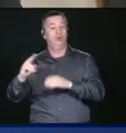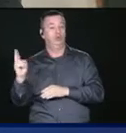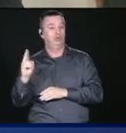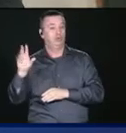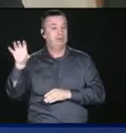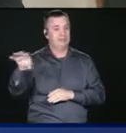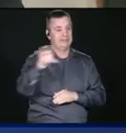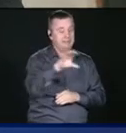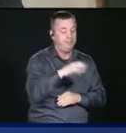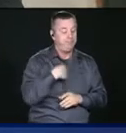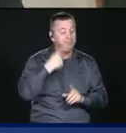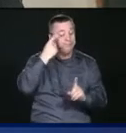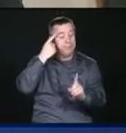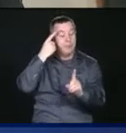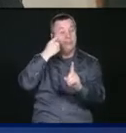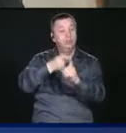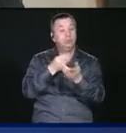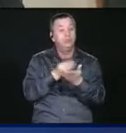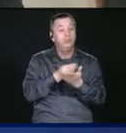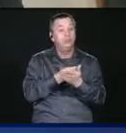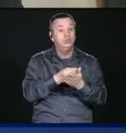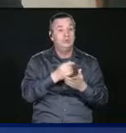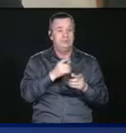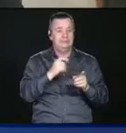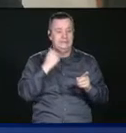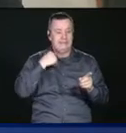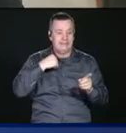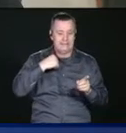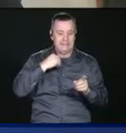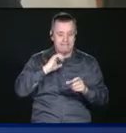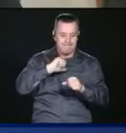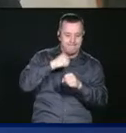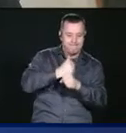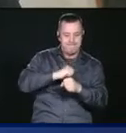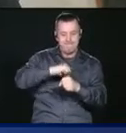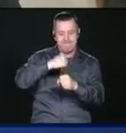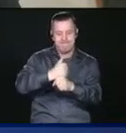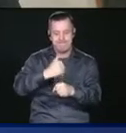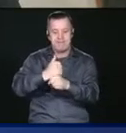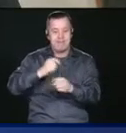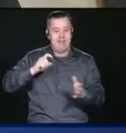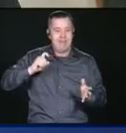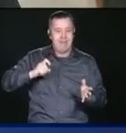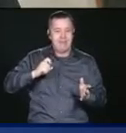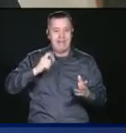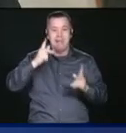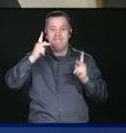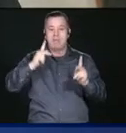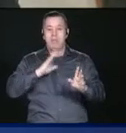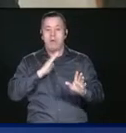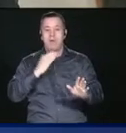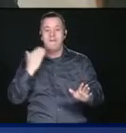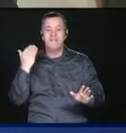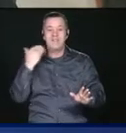organisations dans toutes les mesures pour protéger les gens, non seulement contre la violence, mais aussi contre la